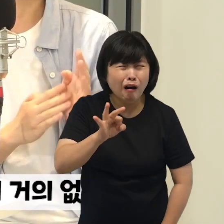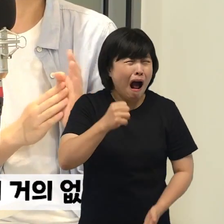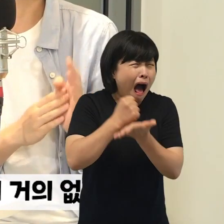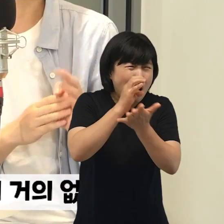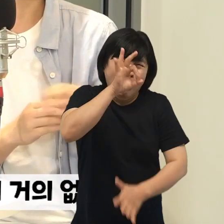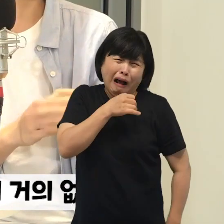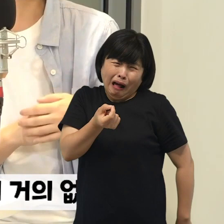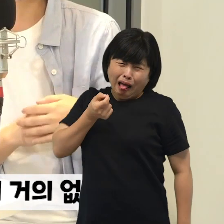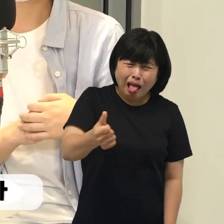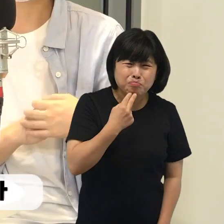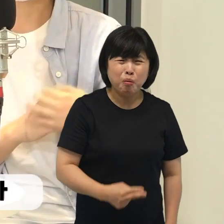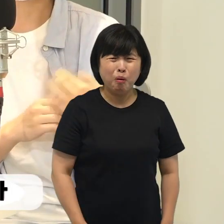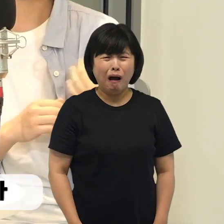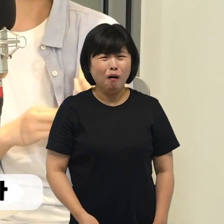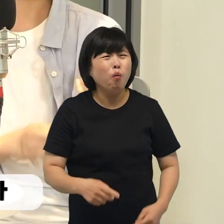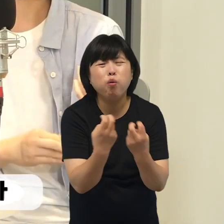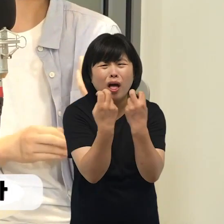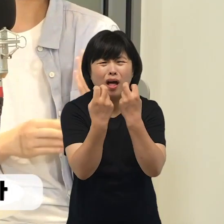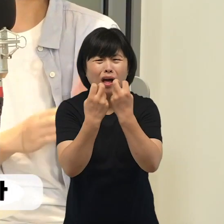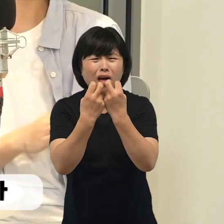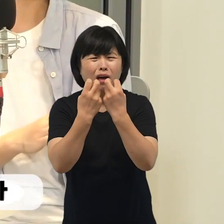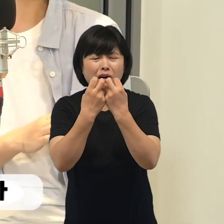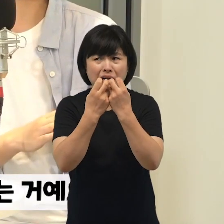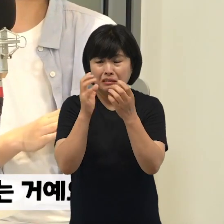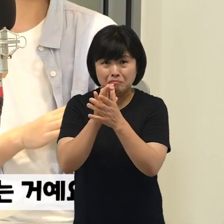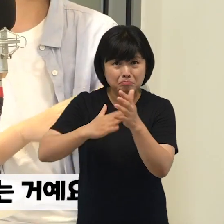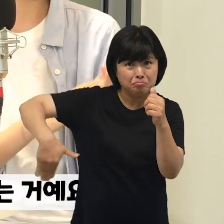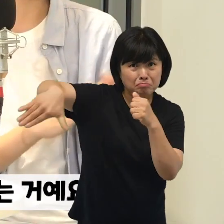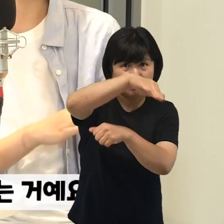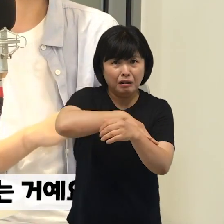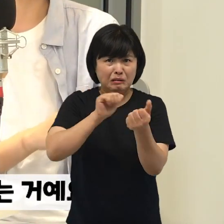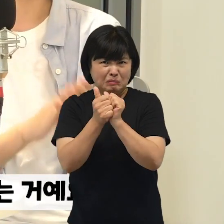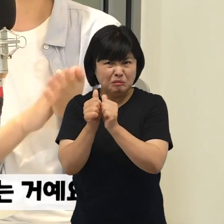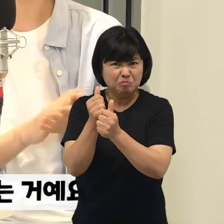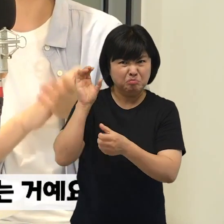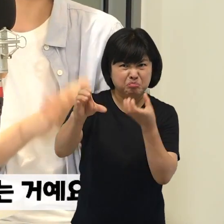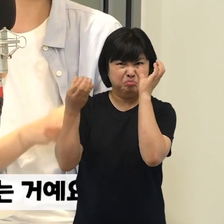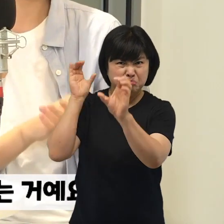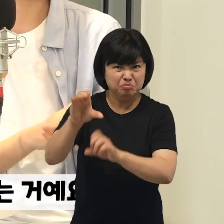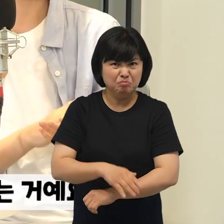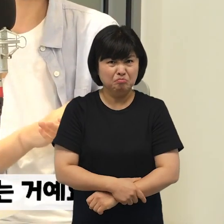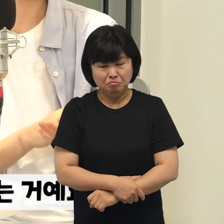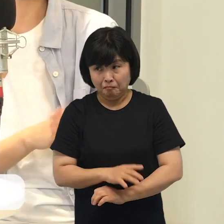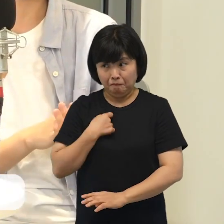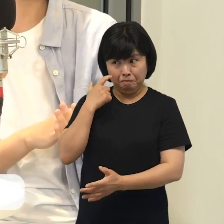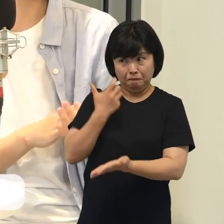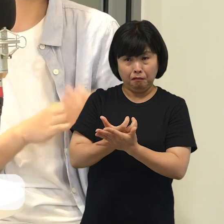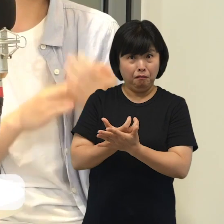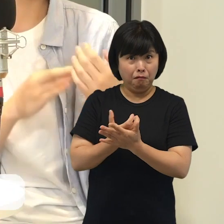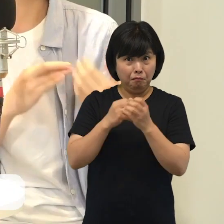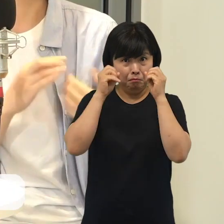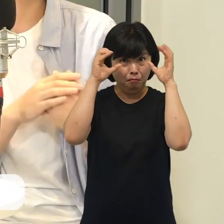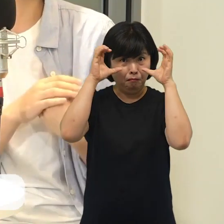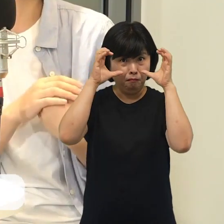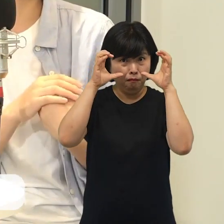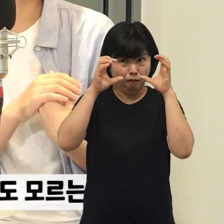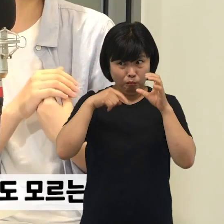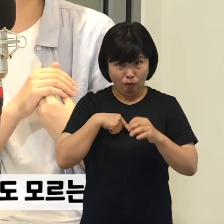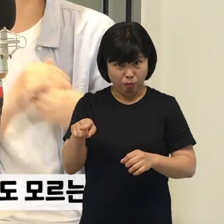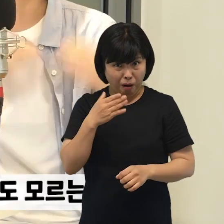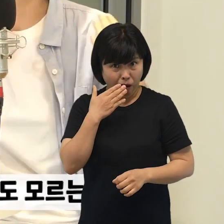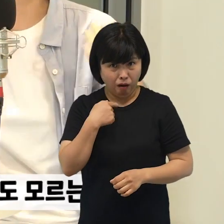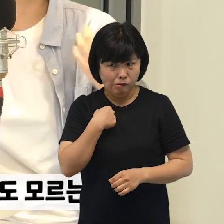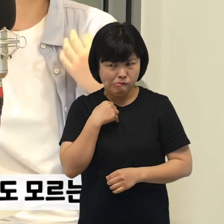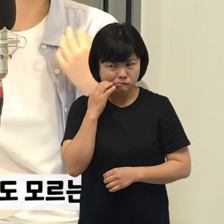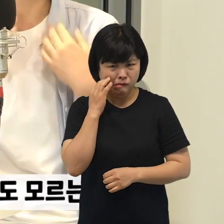이율이 거의 없죠. 그래서 이걸 어떡하나 하다가 주변 친구들 보니까 다들 뭔가 주식을 하는 거예요. 그래서 그렇죠. 처음에 되게 놀랐어요. 이런